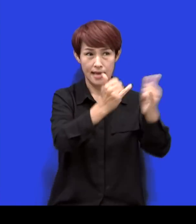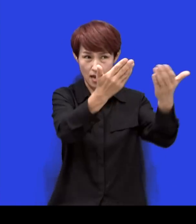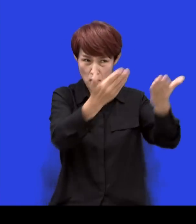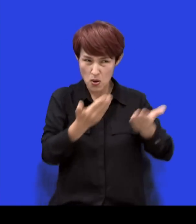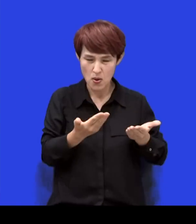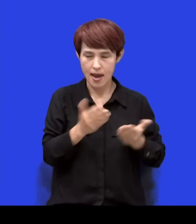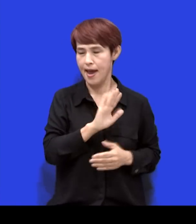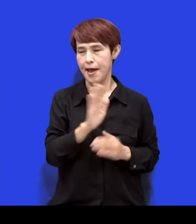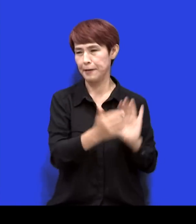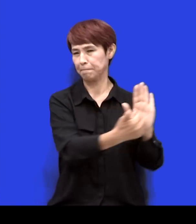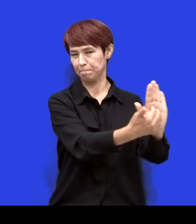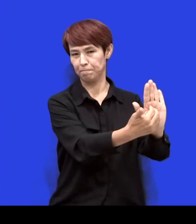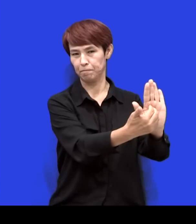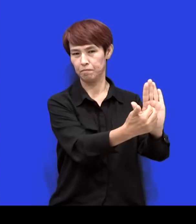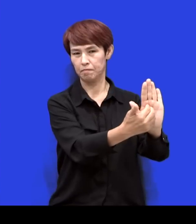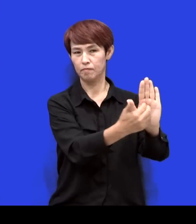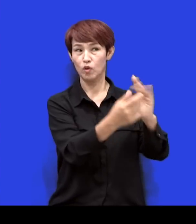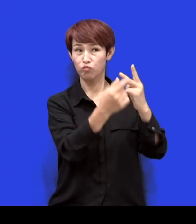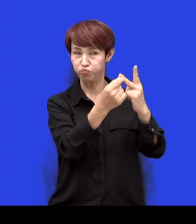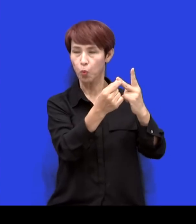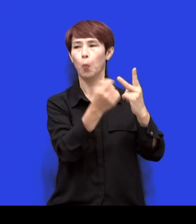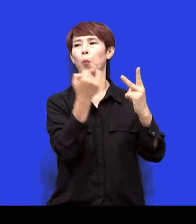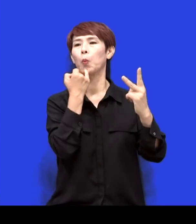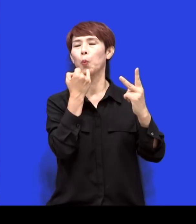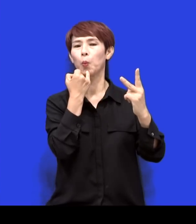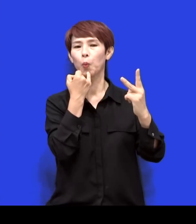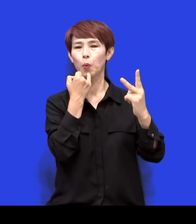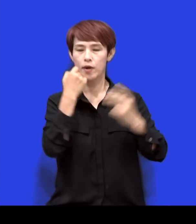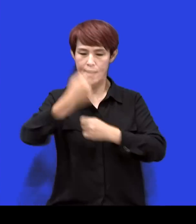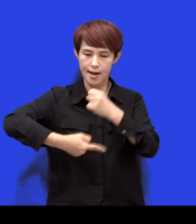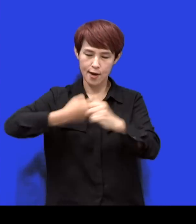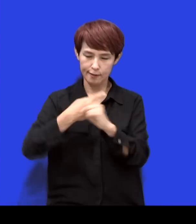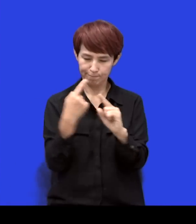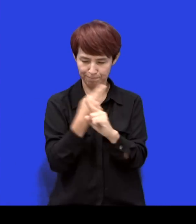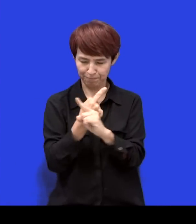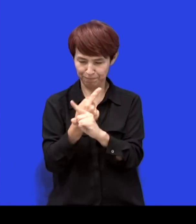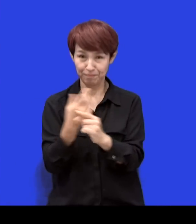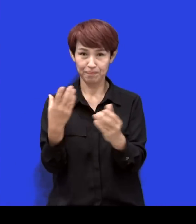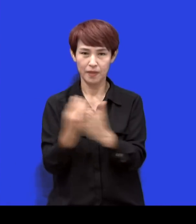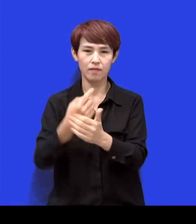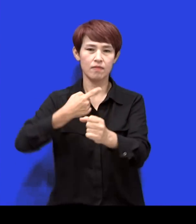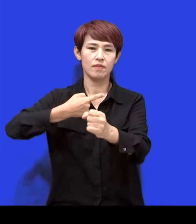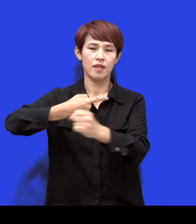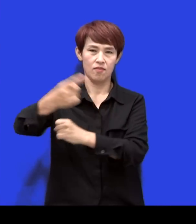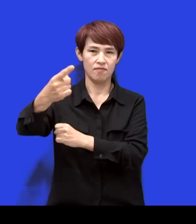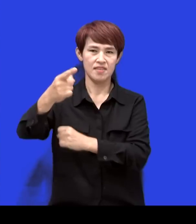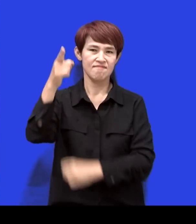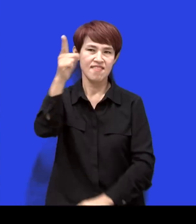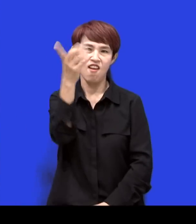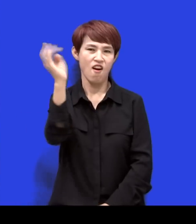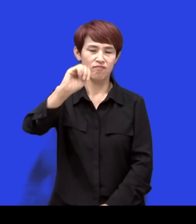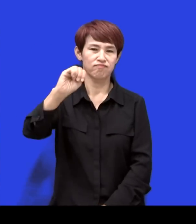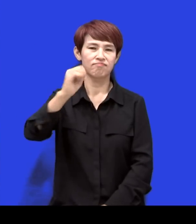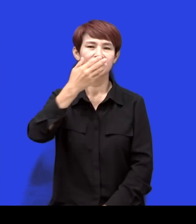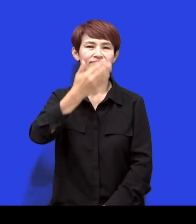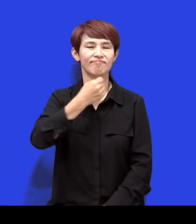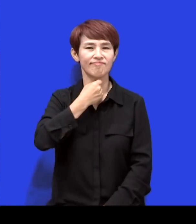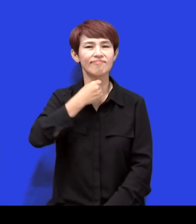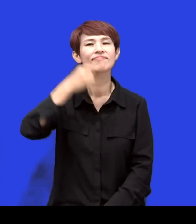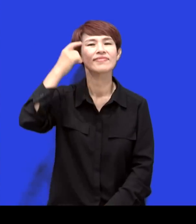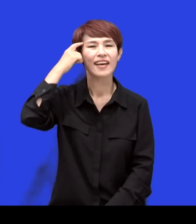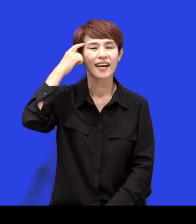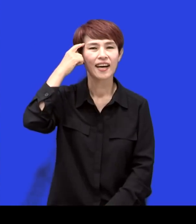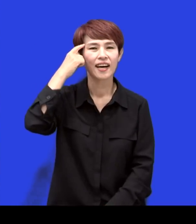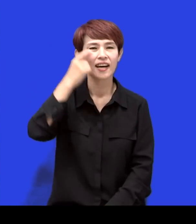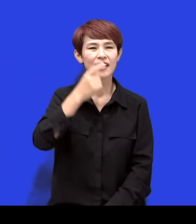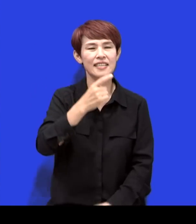받아야겠다. 그리고 우수상이면 가능성을 인정받았으니까 1년 동안 열심히 고쳐서 내년에 내서 내년에 1억 받으면 되지 않냐. 네네네. 그 마음을 안